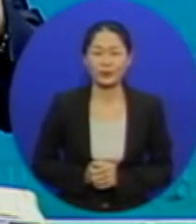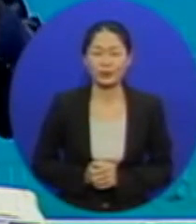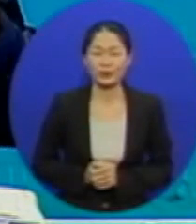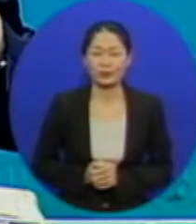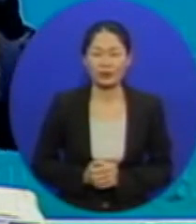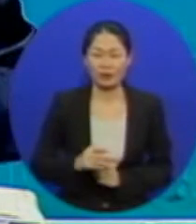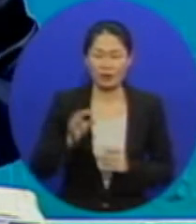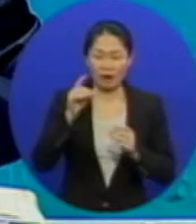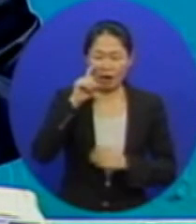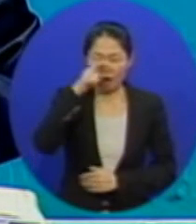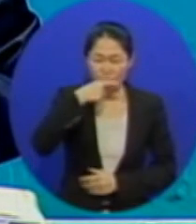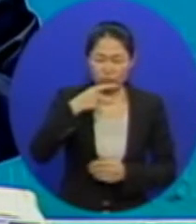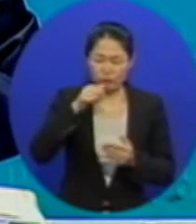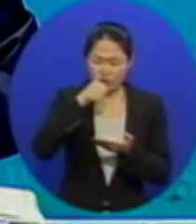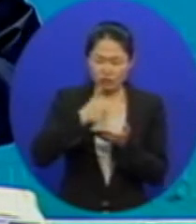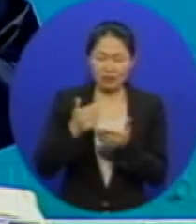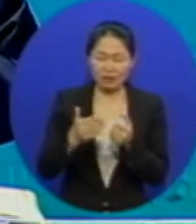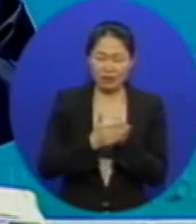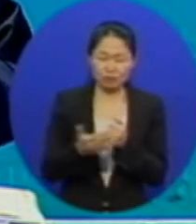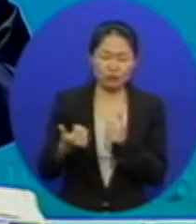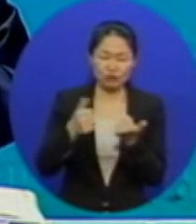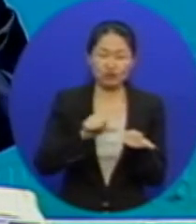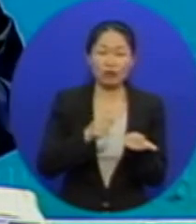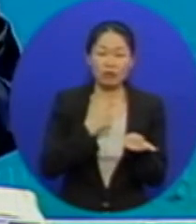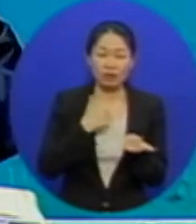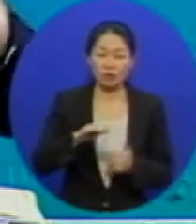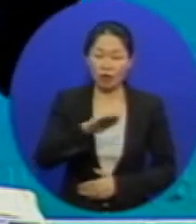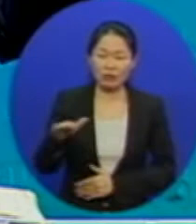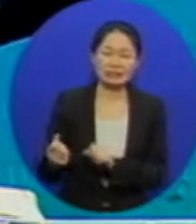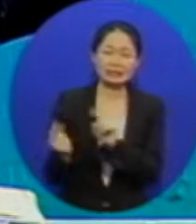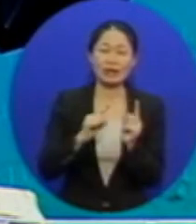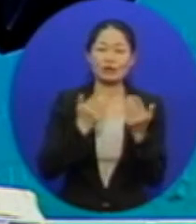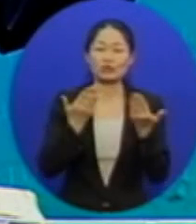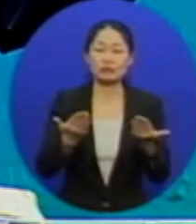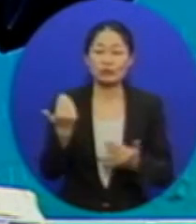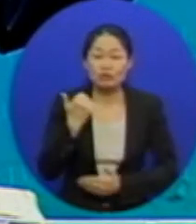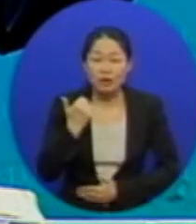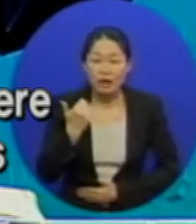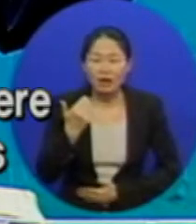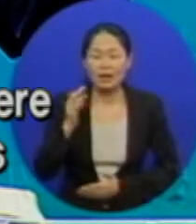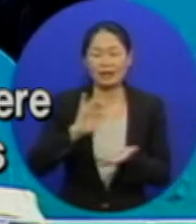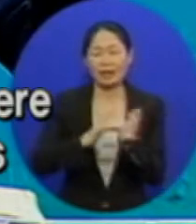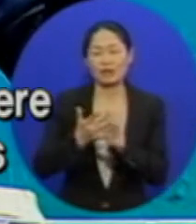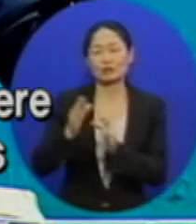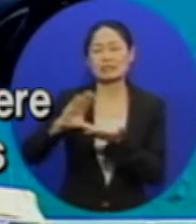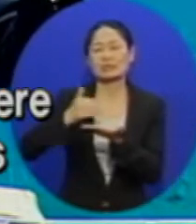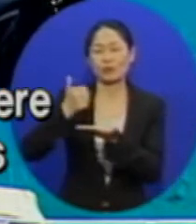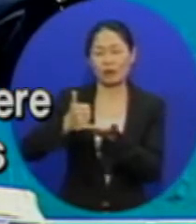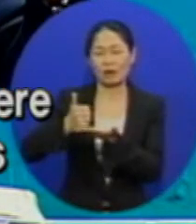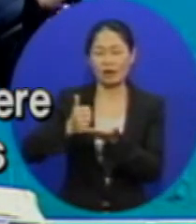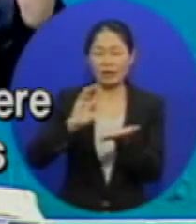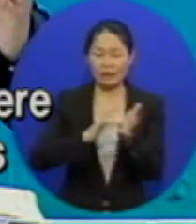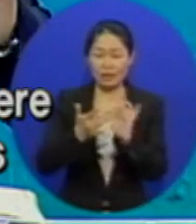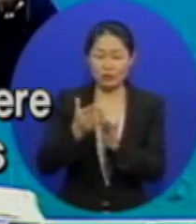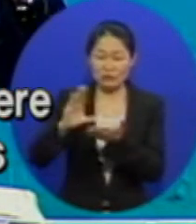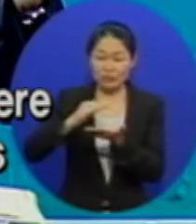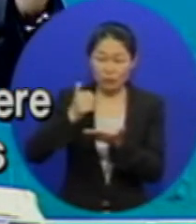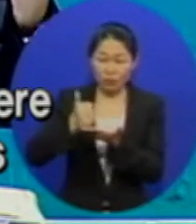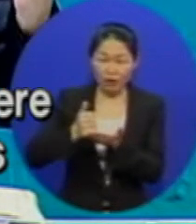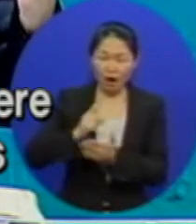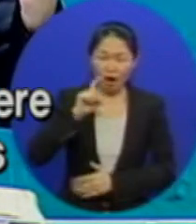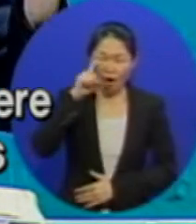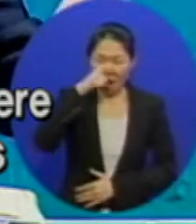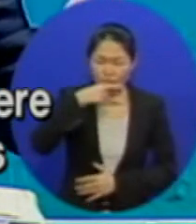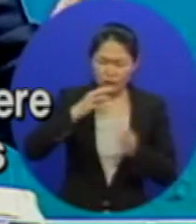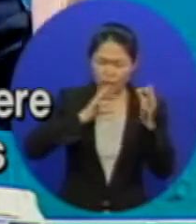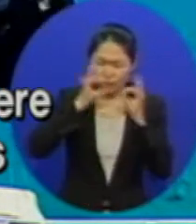허물과 죄로 죽었던 너희를 살 드셔 또 다 누가 예수 그리스도가 예수 그리스도께서 홈을